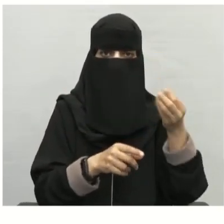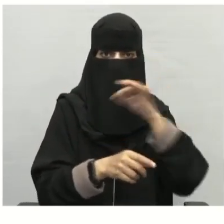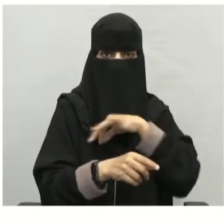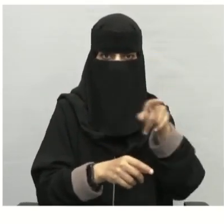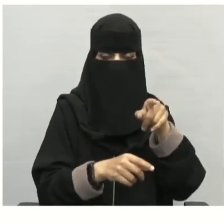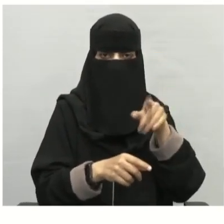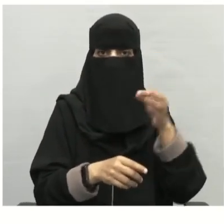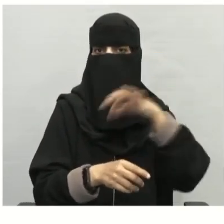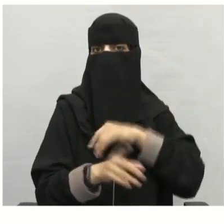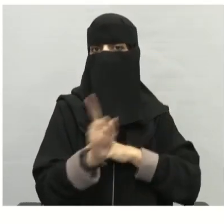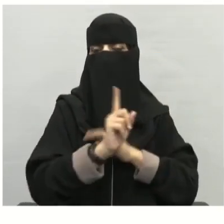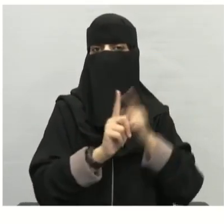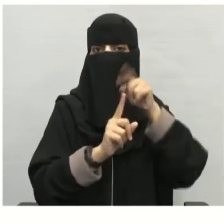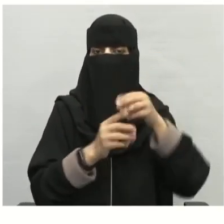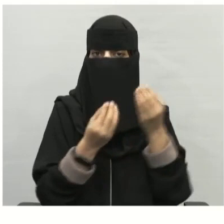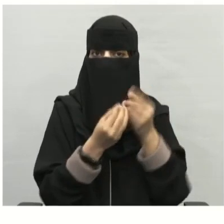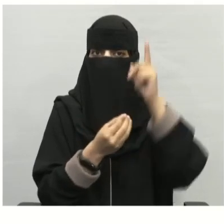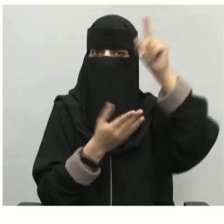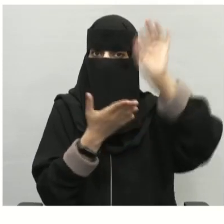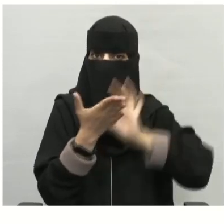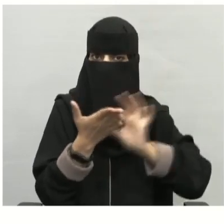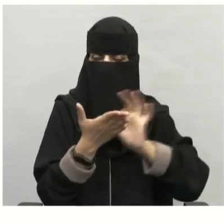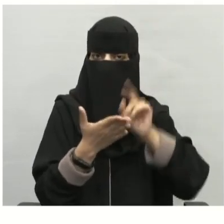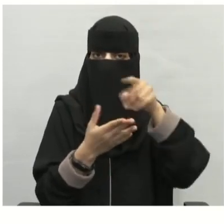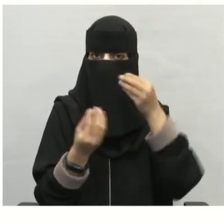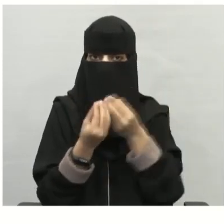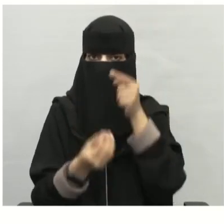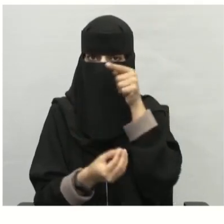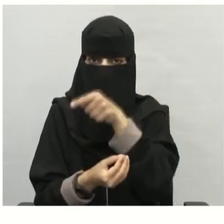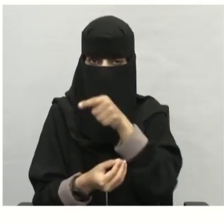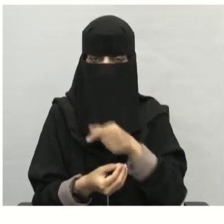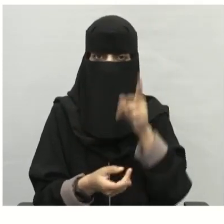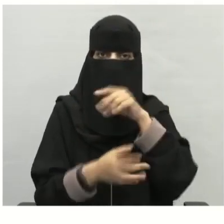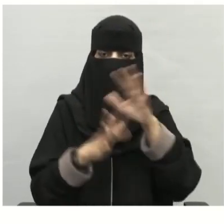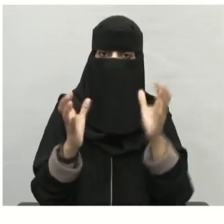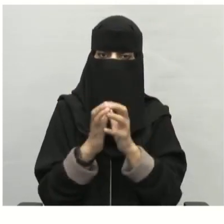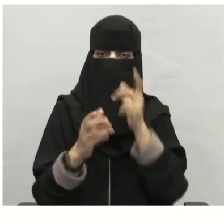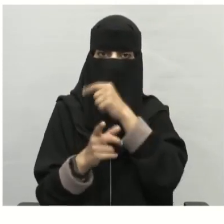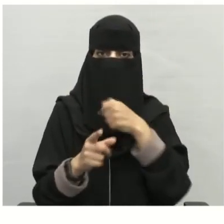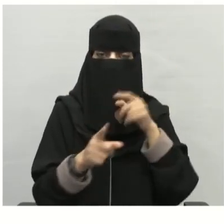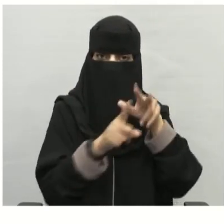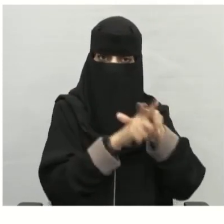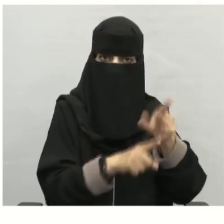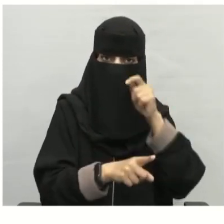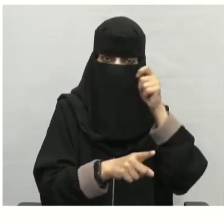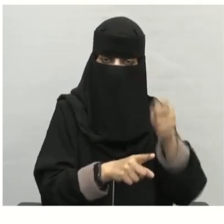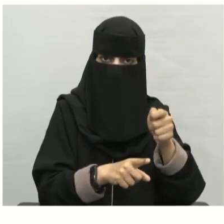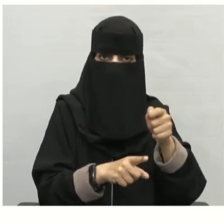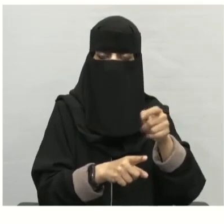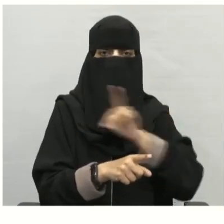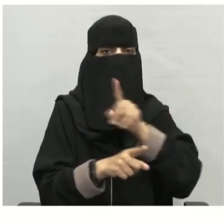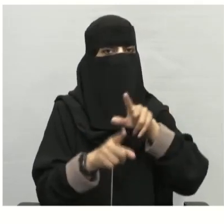لم ينفعوك الا بشيء قد كتبه الله لك وان اجتمع ان يضروك بشيء